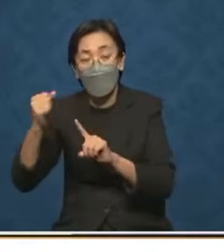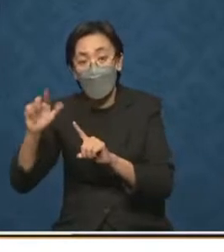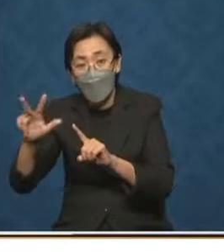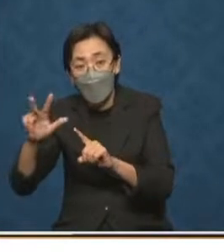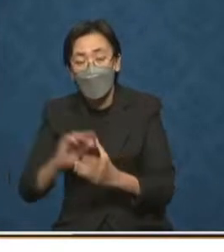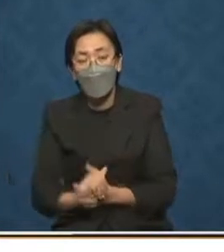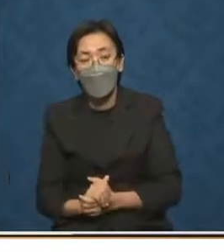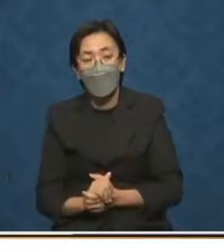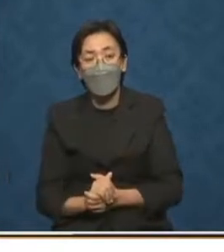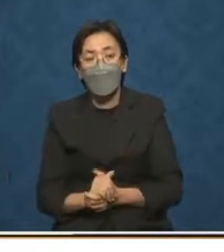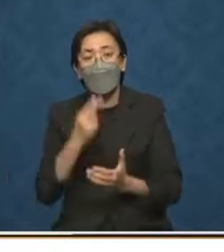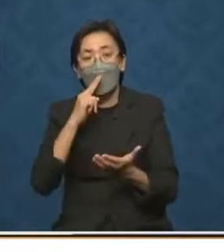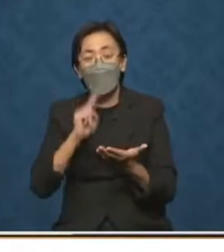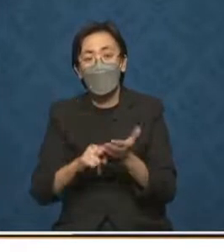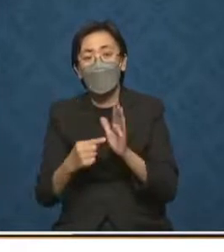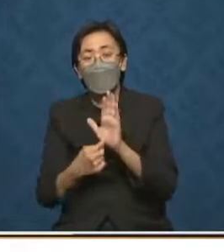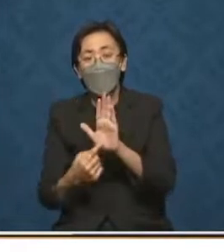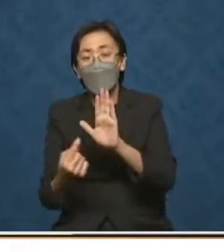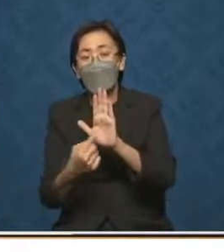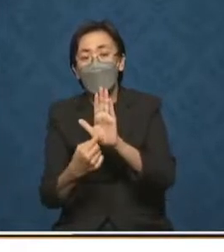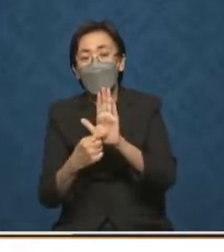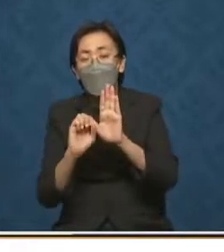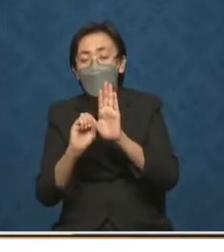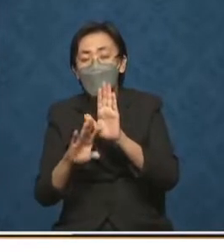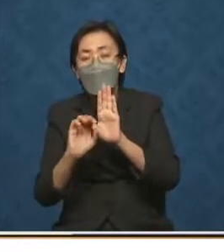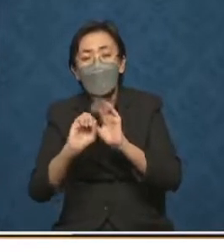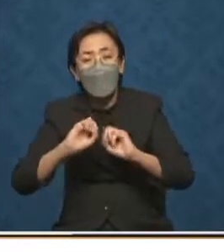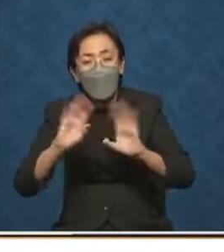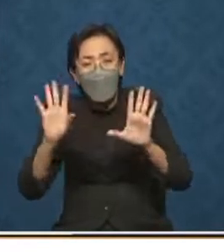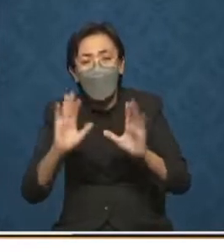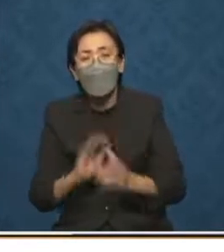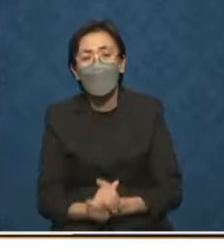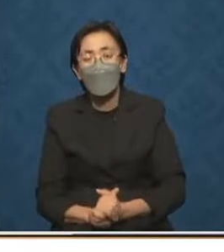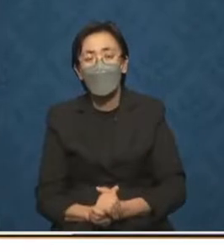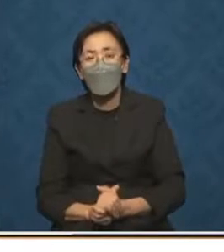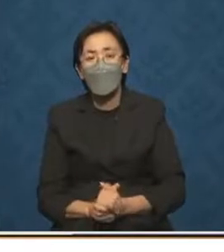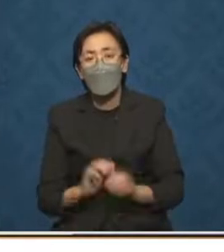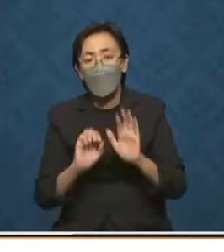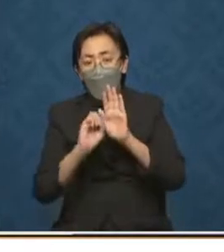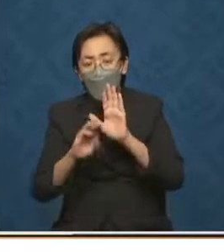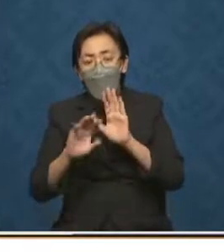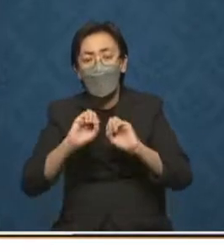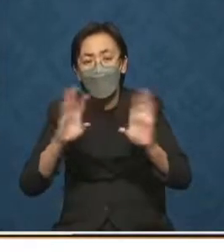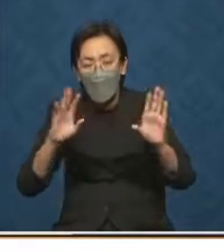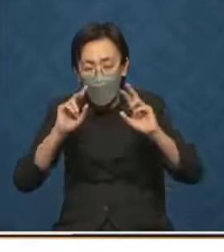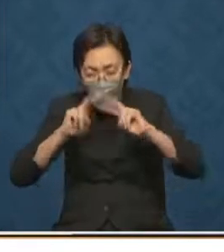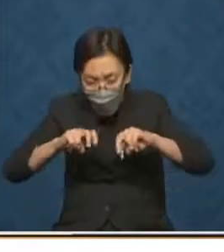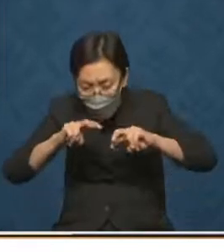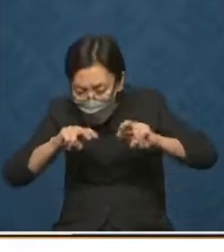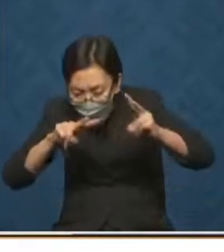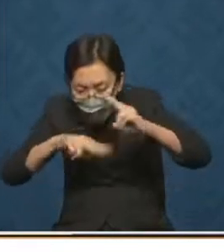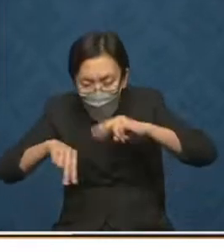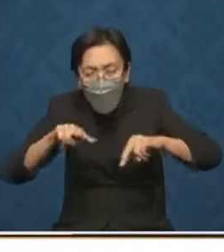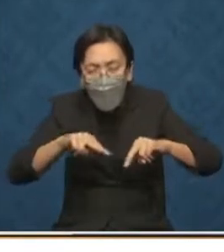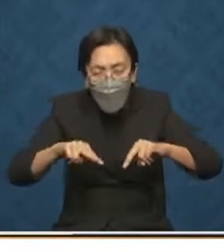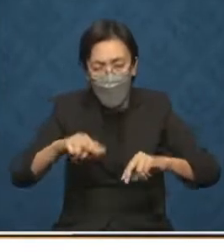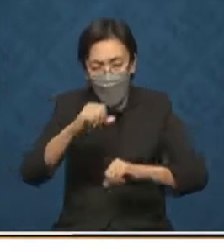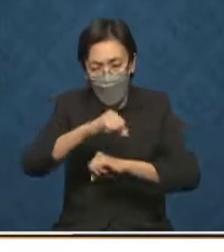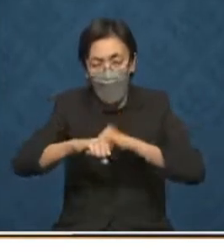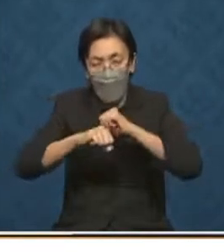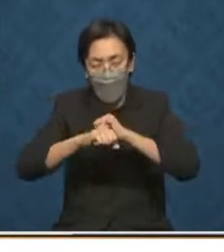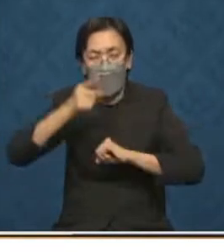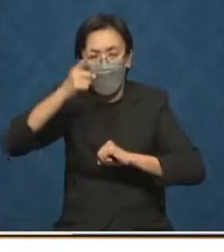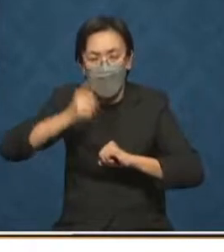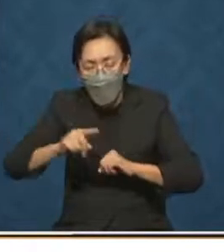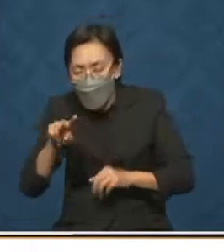ใจความของหนงสือนะครั บอกไ้ชัดเกนว่าจะต้องศึกษาสถานที่ก่อสรางจริงในก